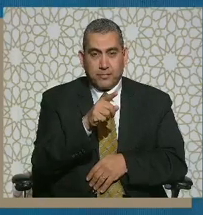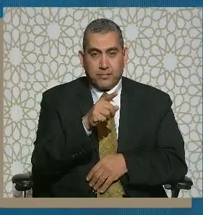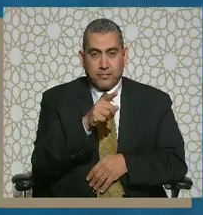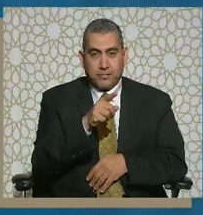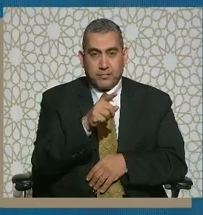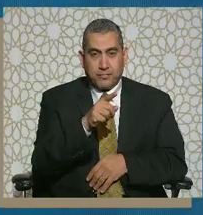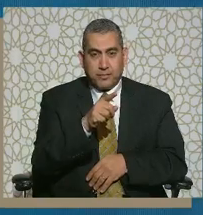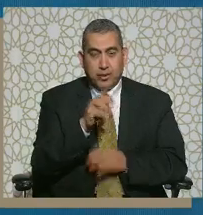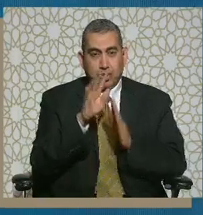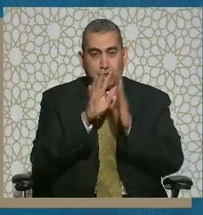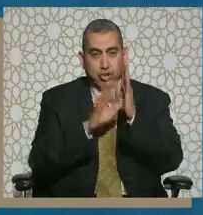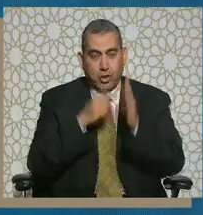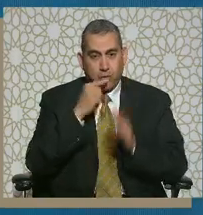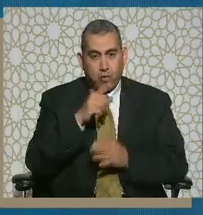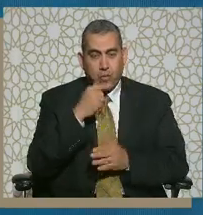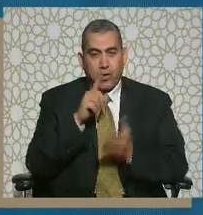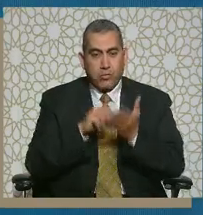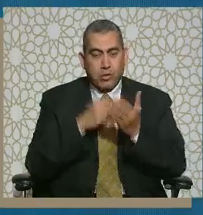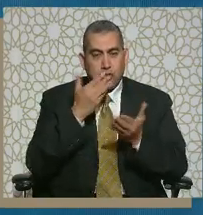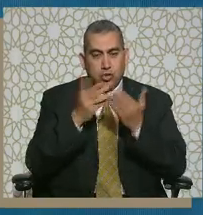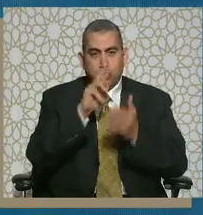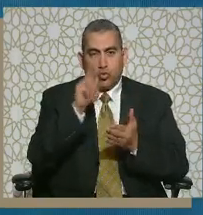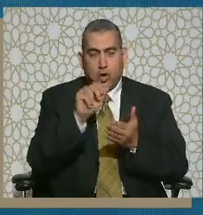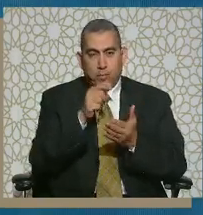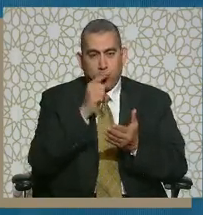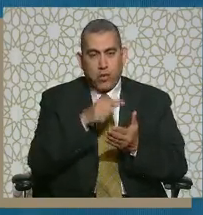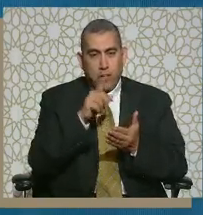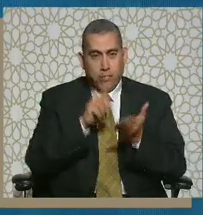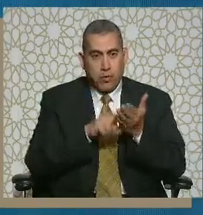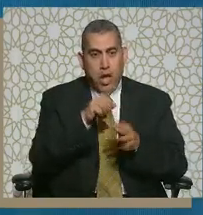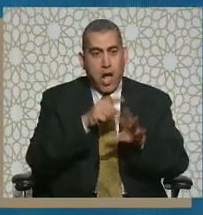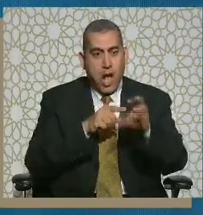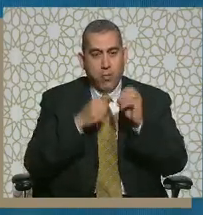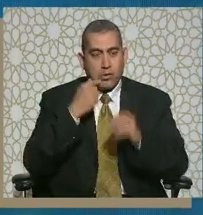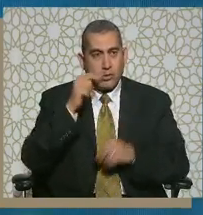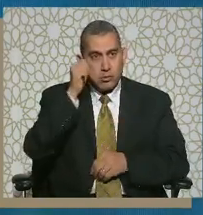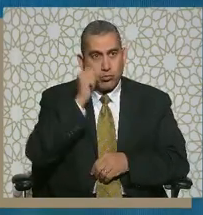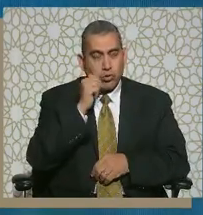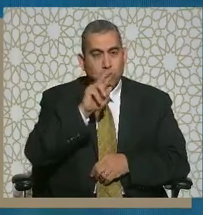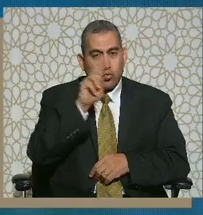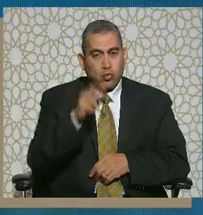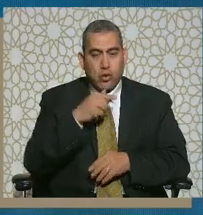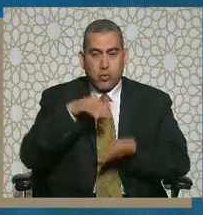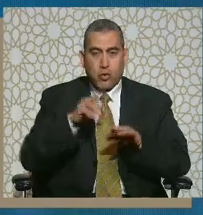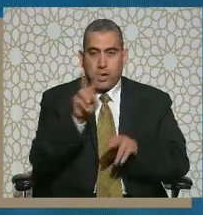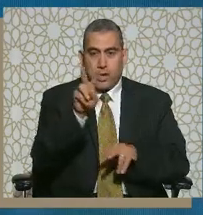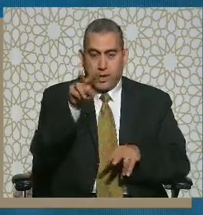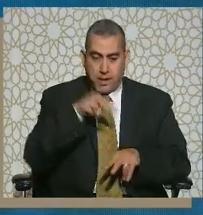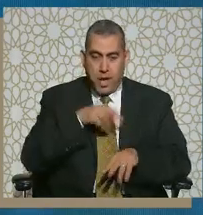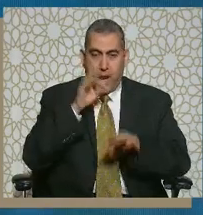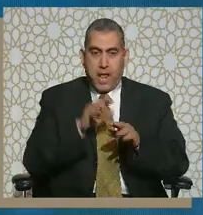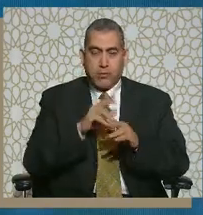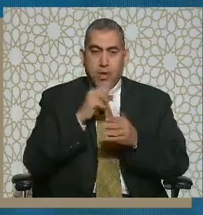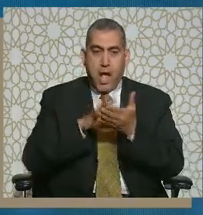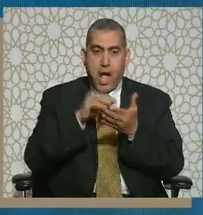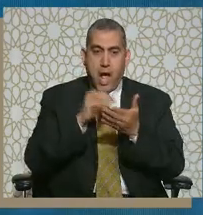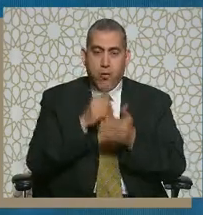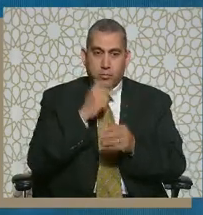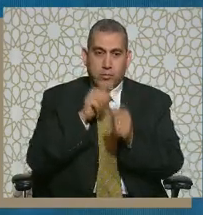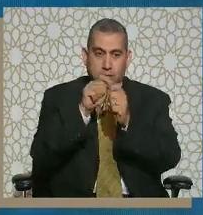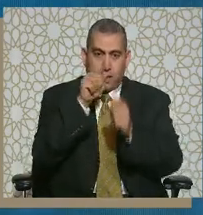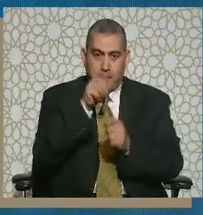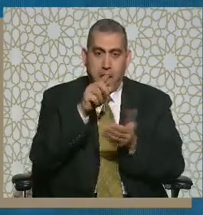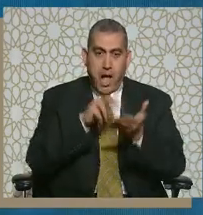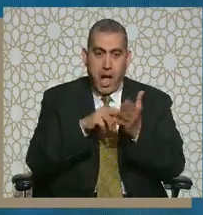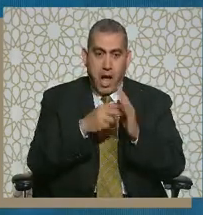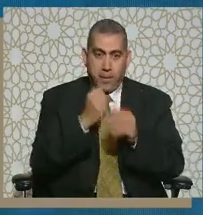مش حكم شرعي قد ما هو استشاره، وانت فعلا محتاج الاستشاره دي ان انتوا الاثنين تكونوا موجودين. اول حاجه انا نصيحتي ليك تعمل ايه في